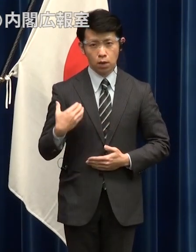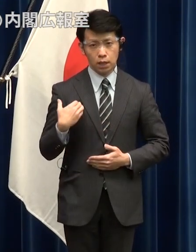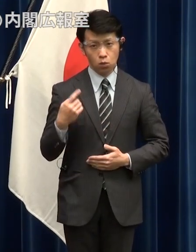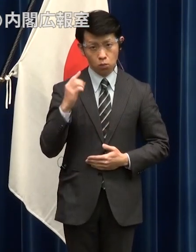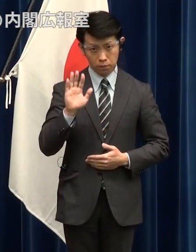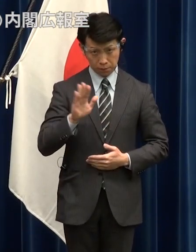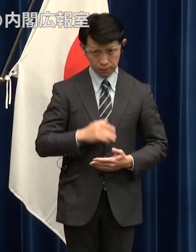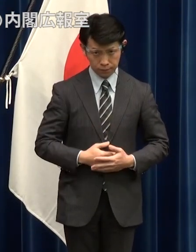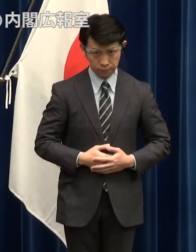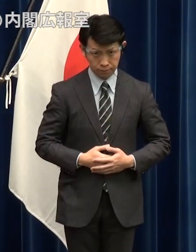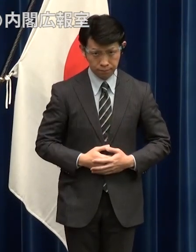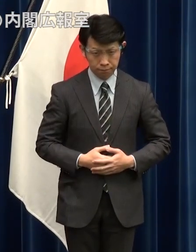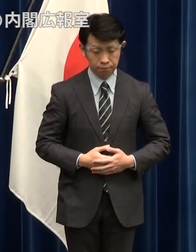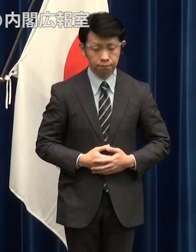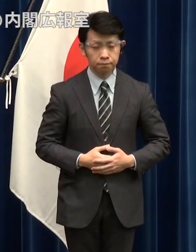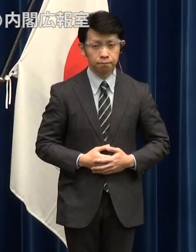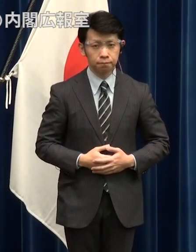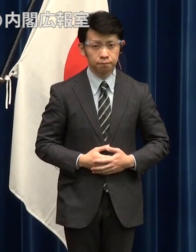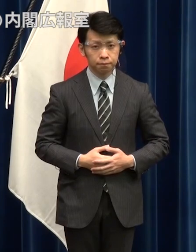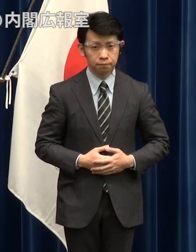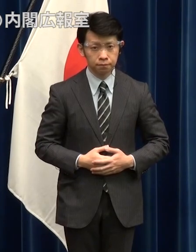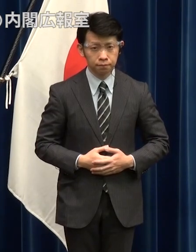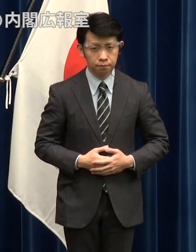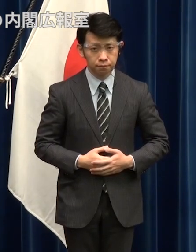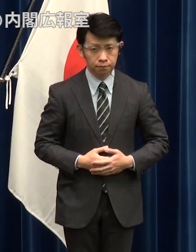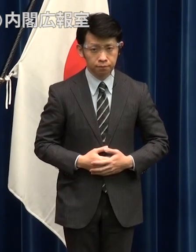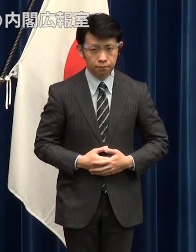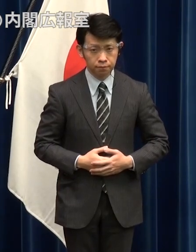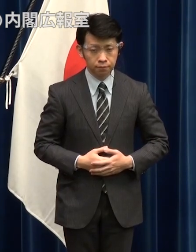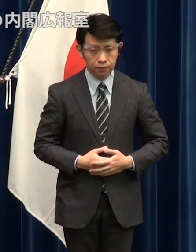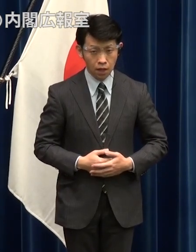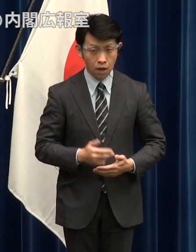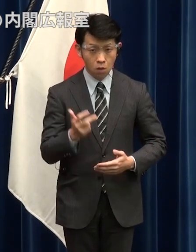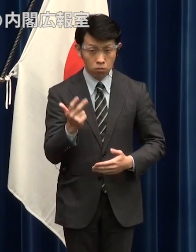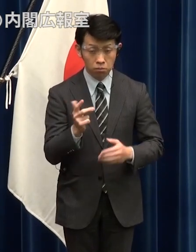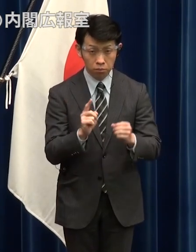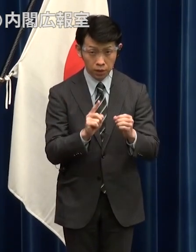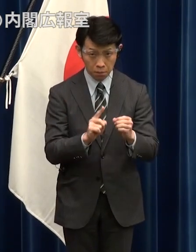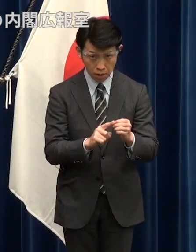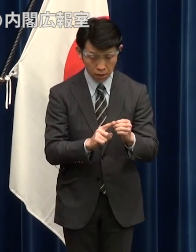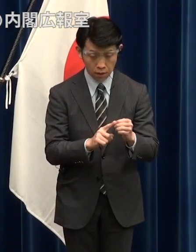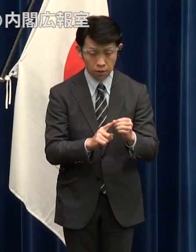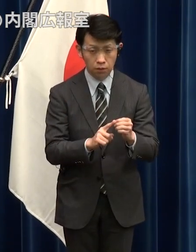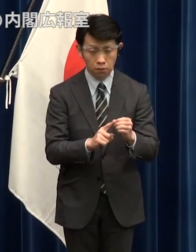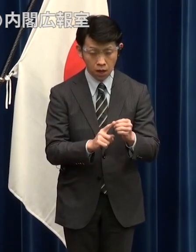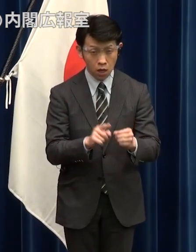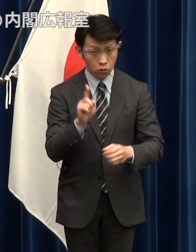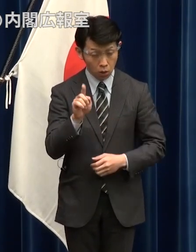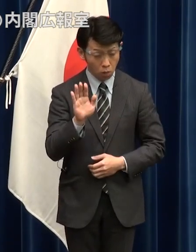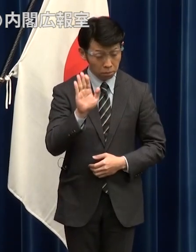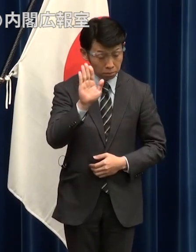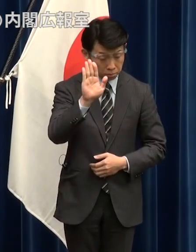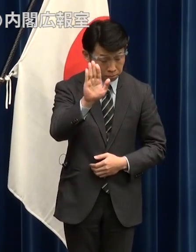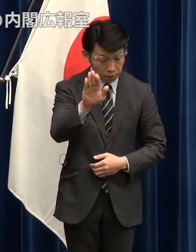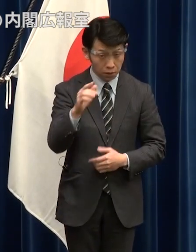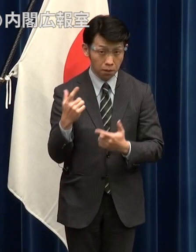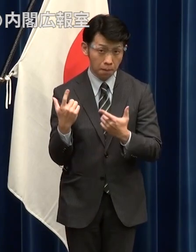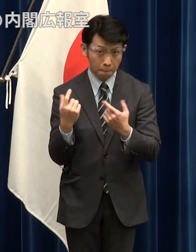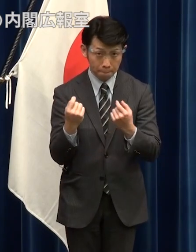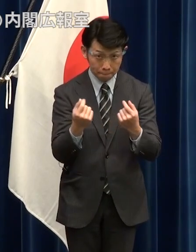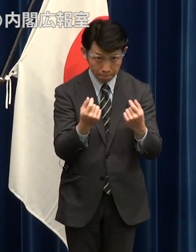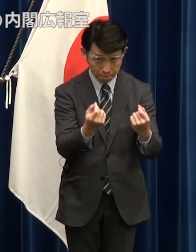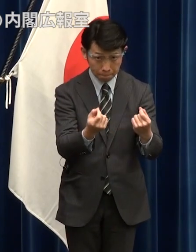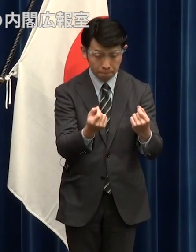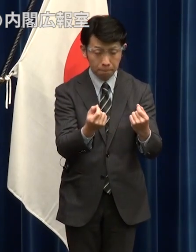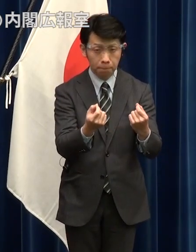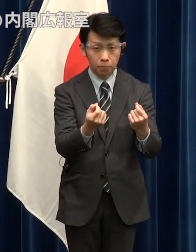。そしてそのためには強化する防衛力を未来に向かって維持強化